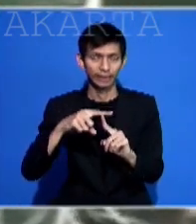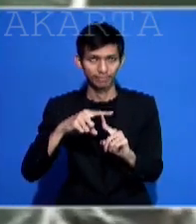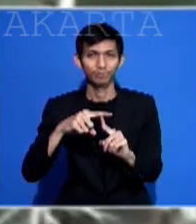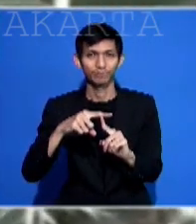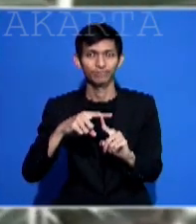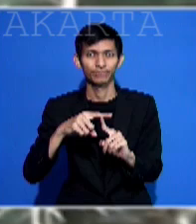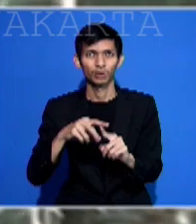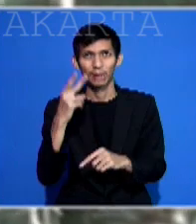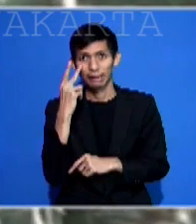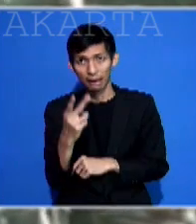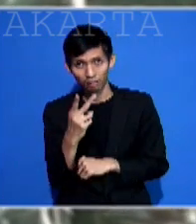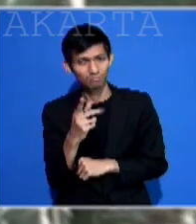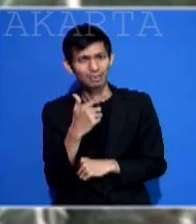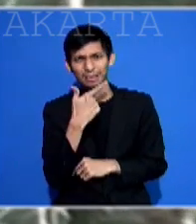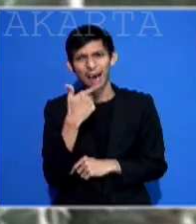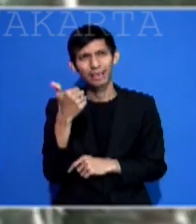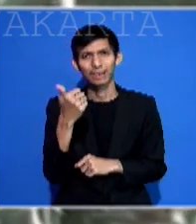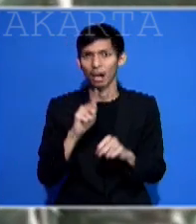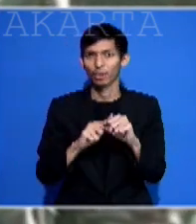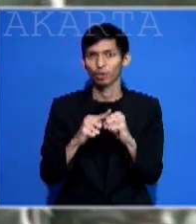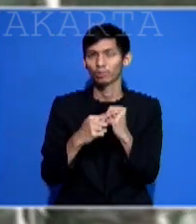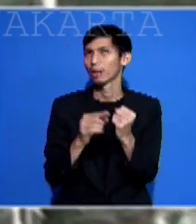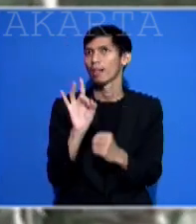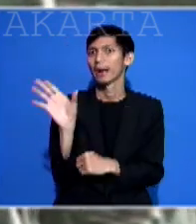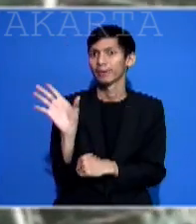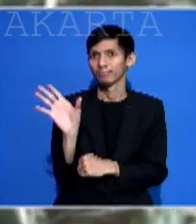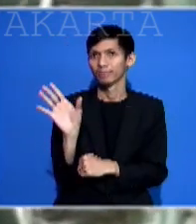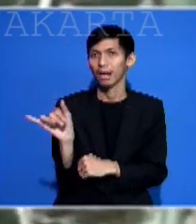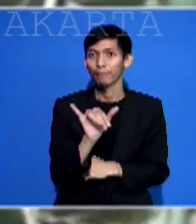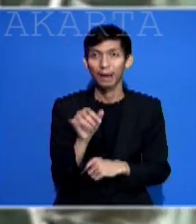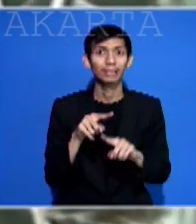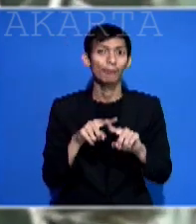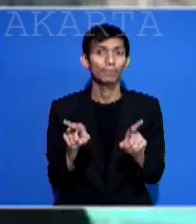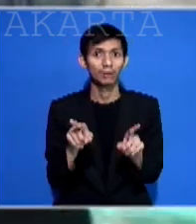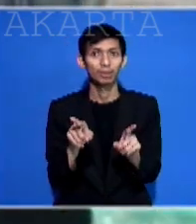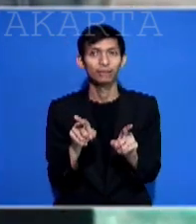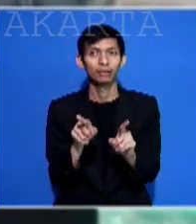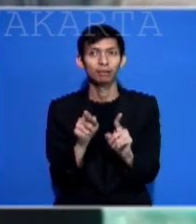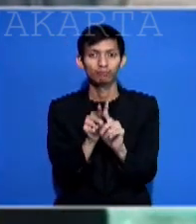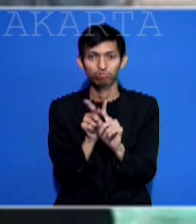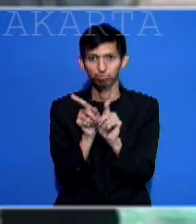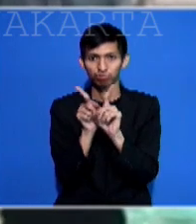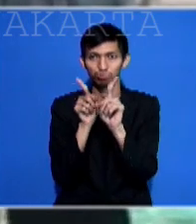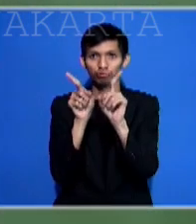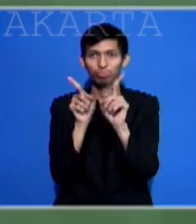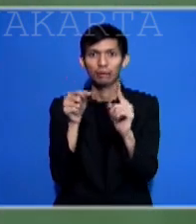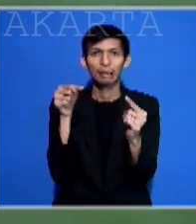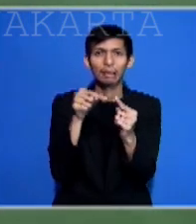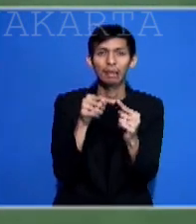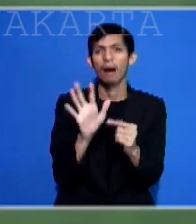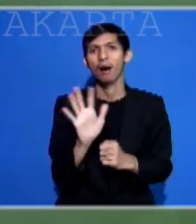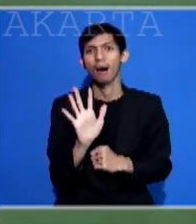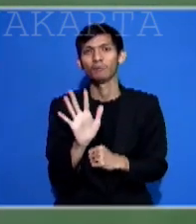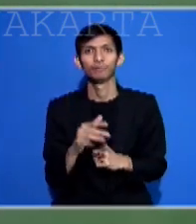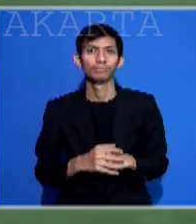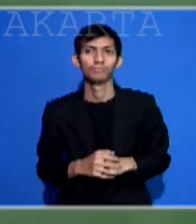kalian kaktus limrahipun, nanging bedanipun kaktus laut gadah ri ingkang landhep sanget. Wujud ron sarta werni taneman